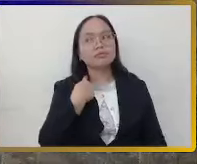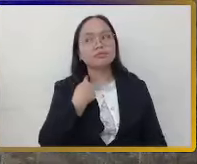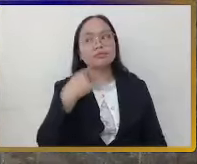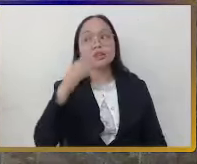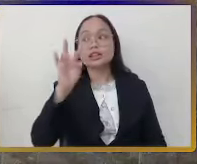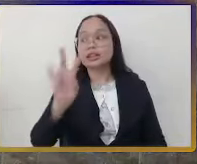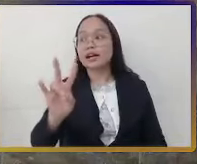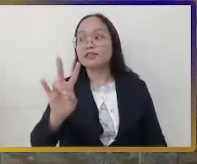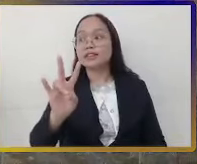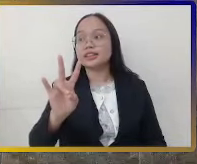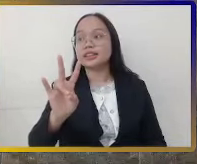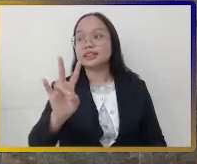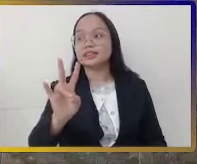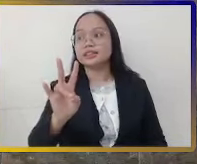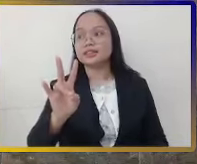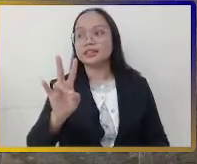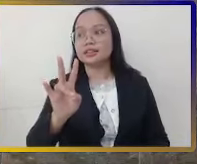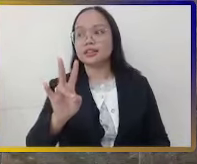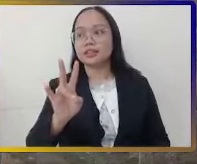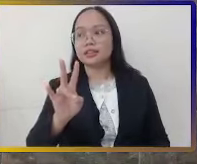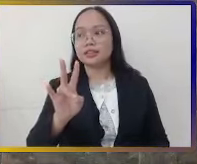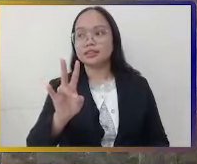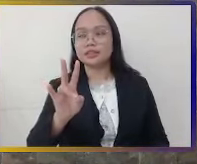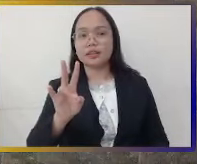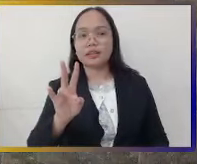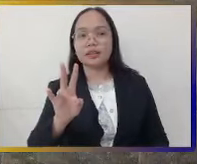7 kapatid. All right?